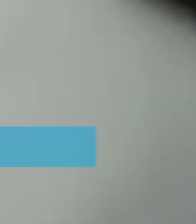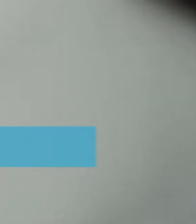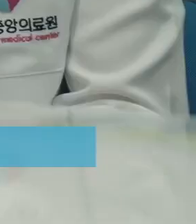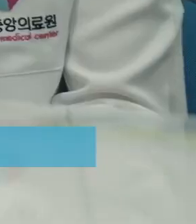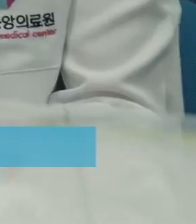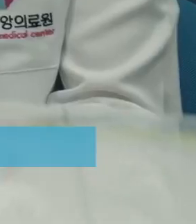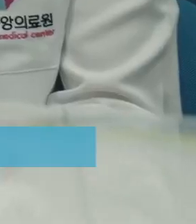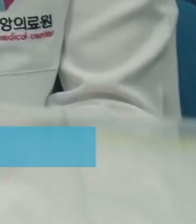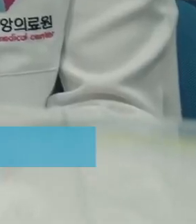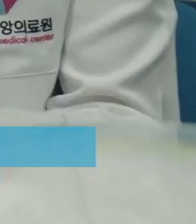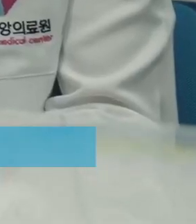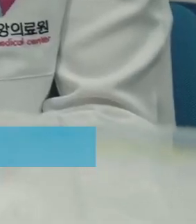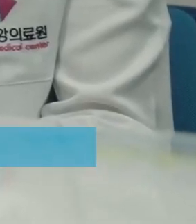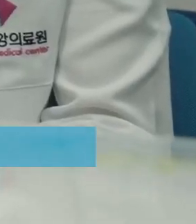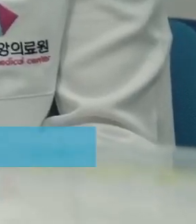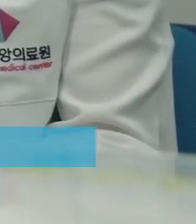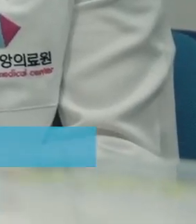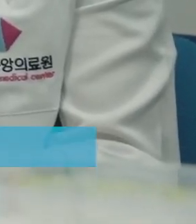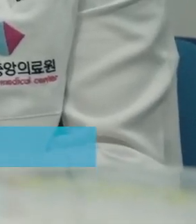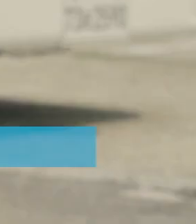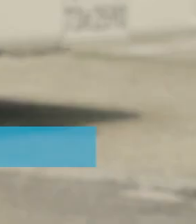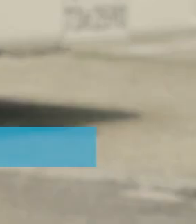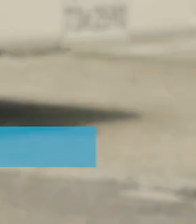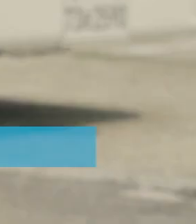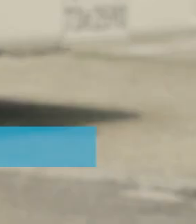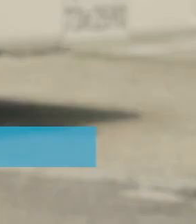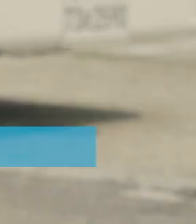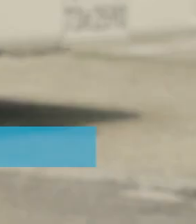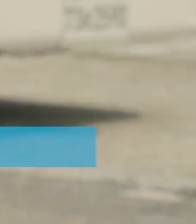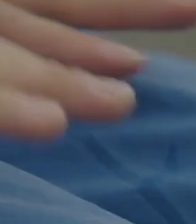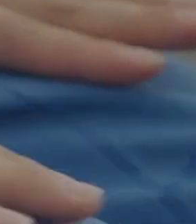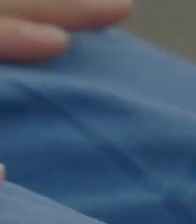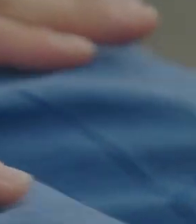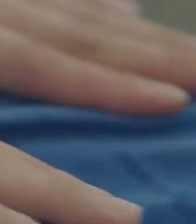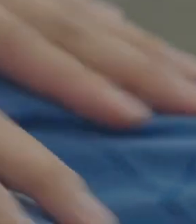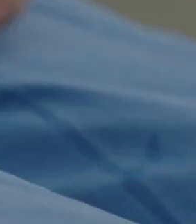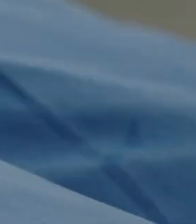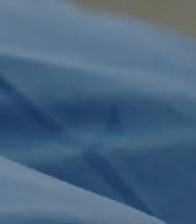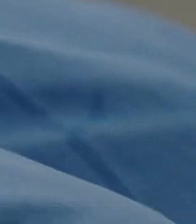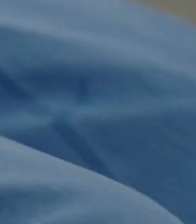가지 측정을 통해서 알 수 있어서 그런 안심이 되는 또 계기가 되었던 것 같습니다.